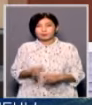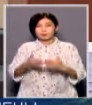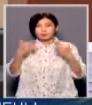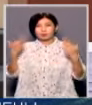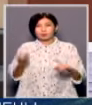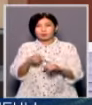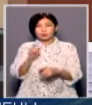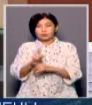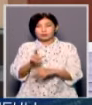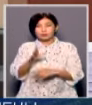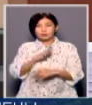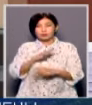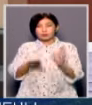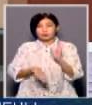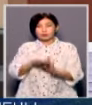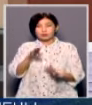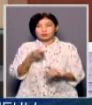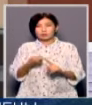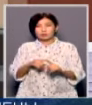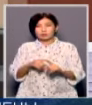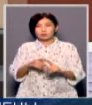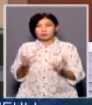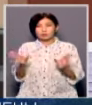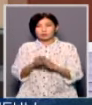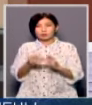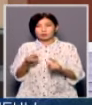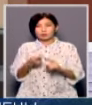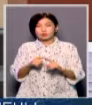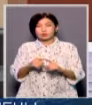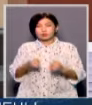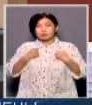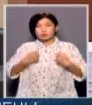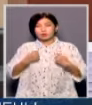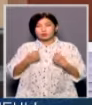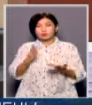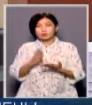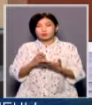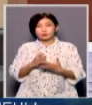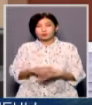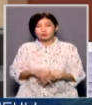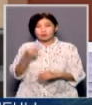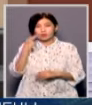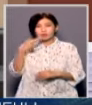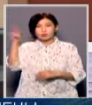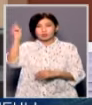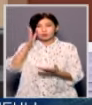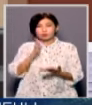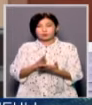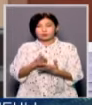блок задач поставлен для повышения эффективности системы здравоохранения, качества